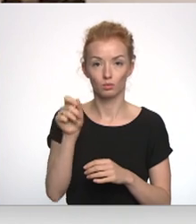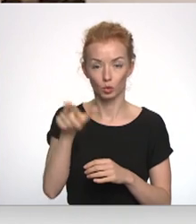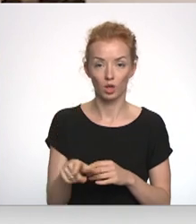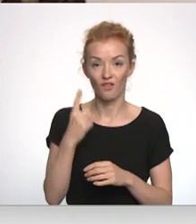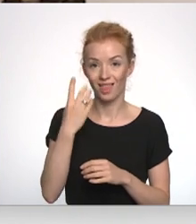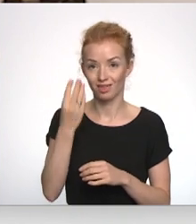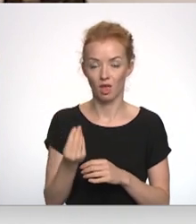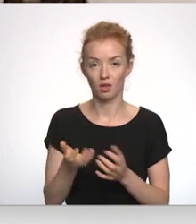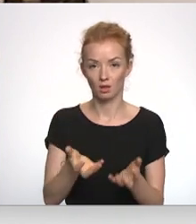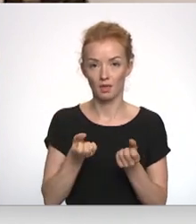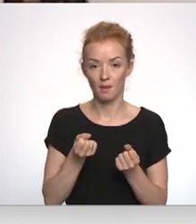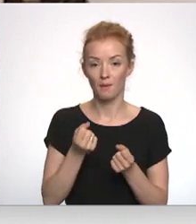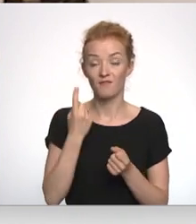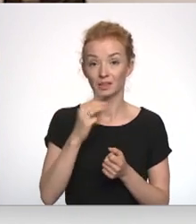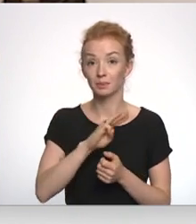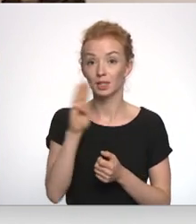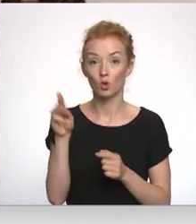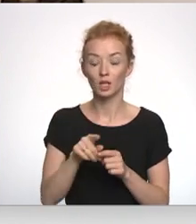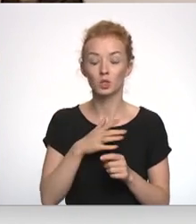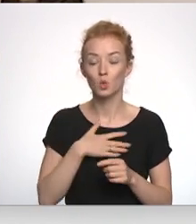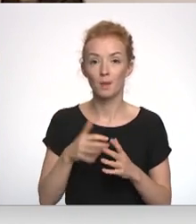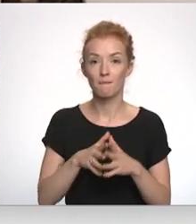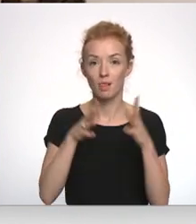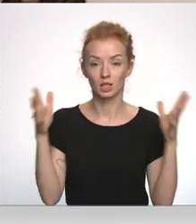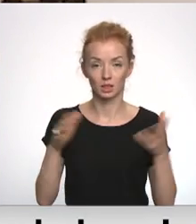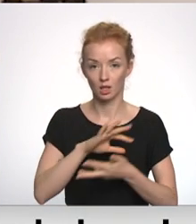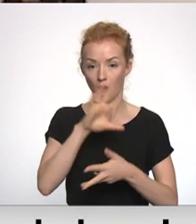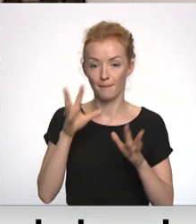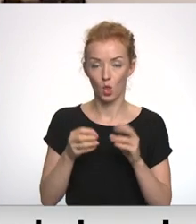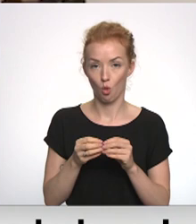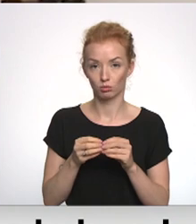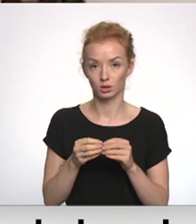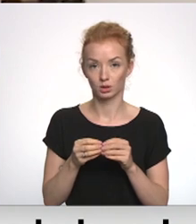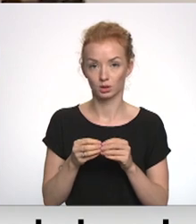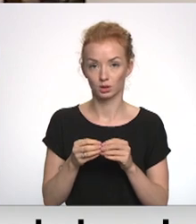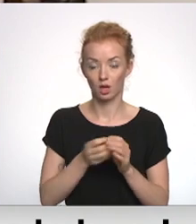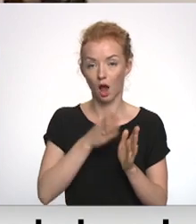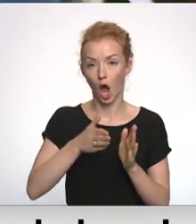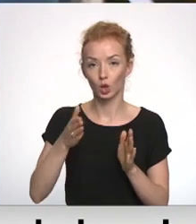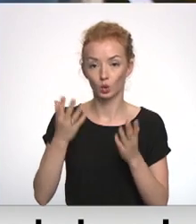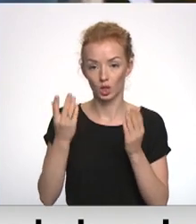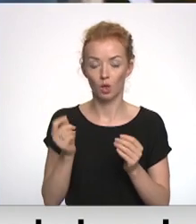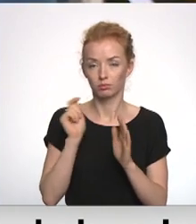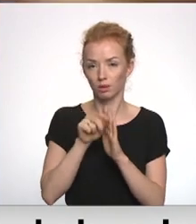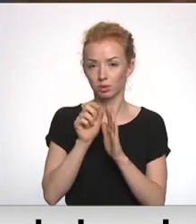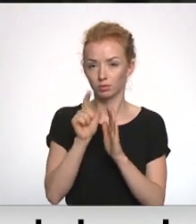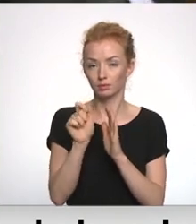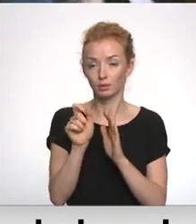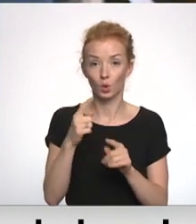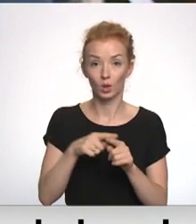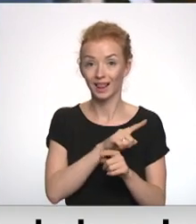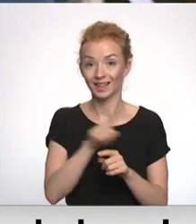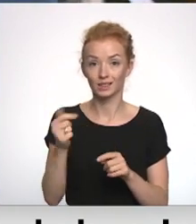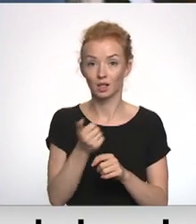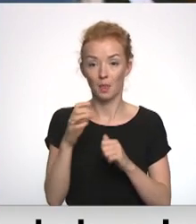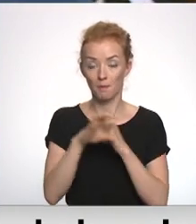dienā. 1 miljons, tas ir milzīgs apjoms, kas katru dienu ienāk. Mērķis ir līdz gada beigām